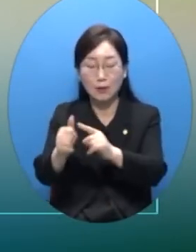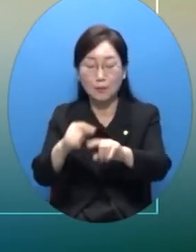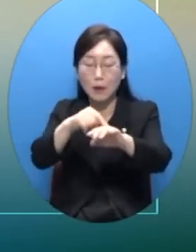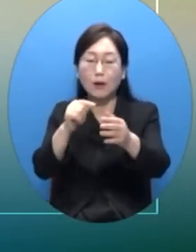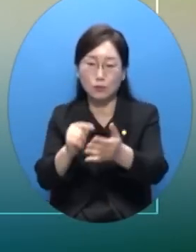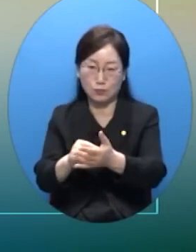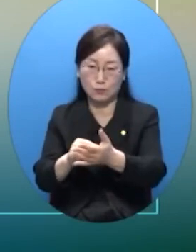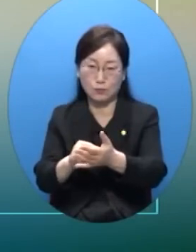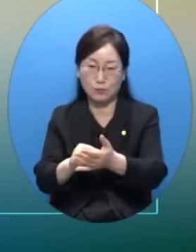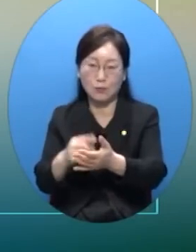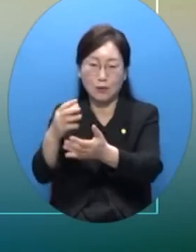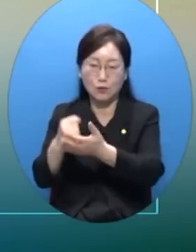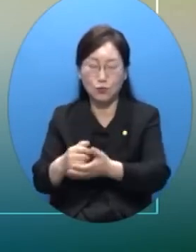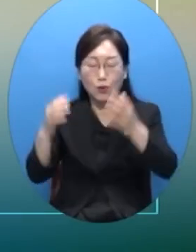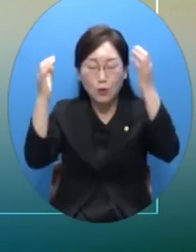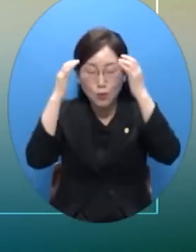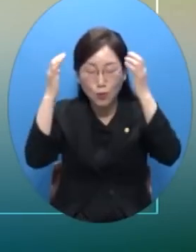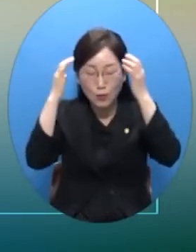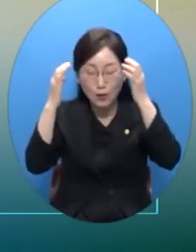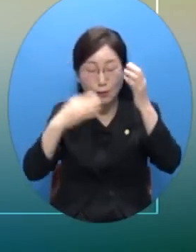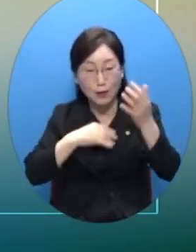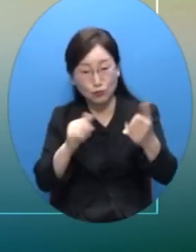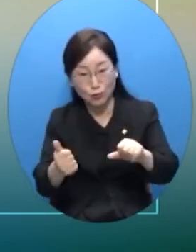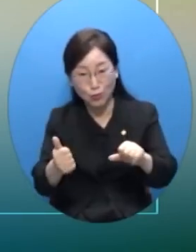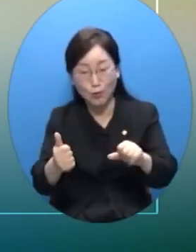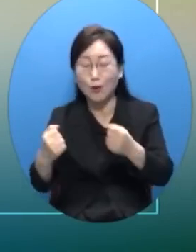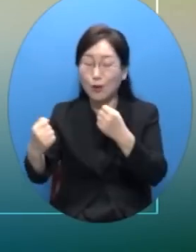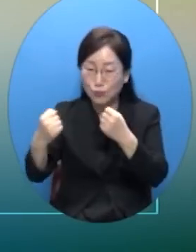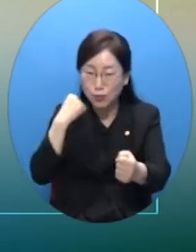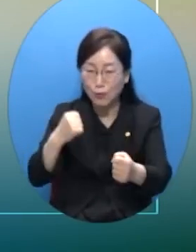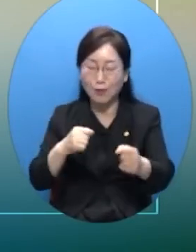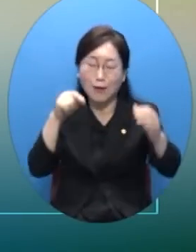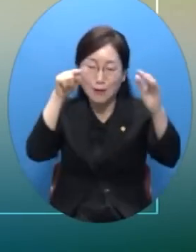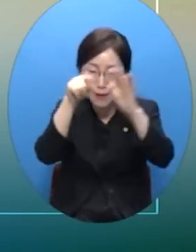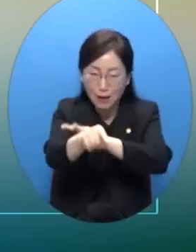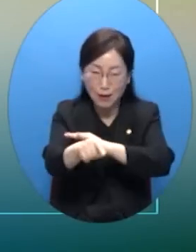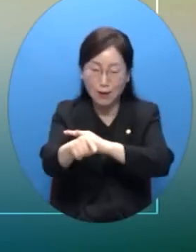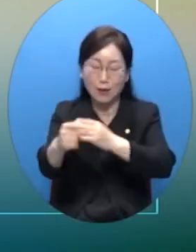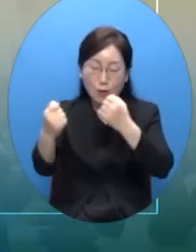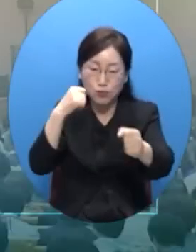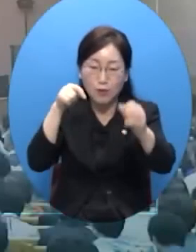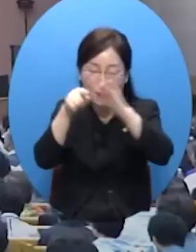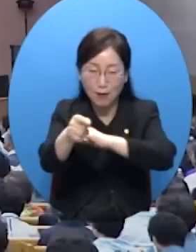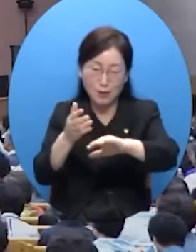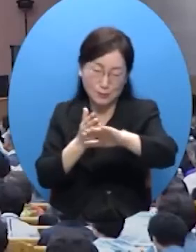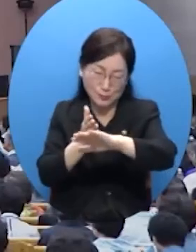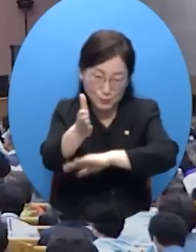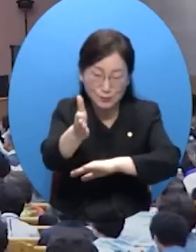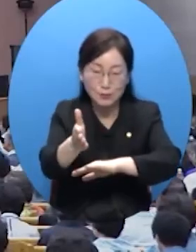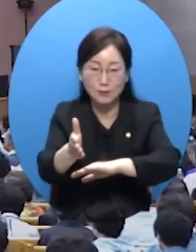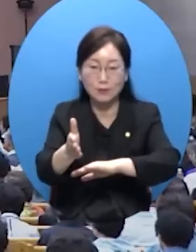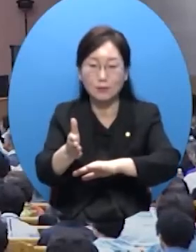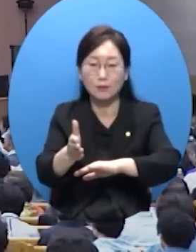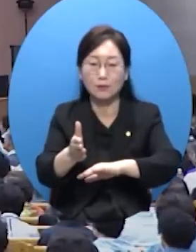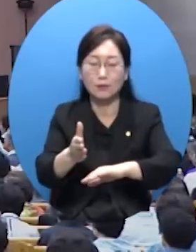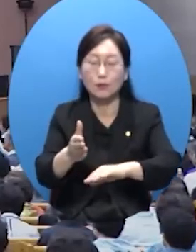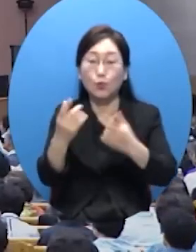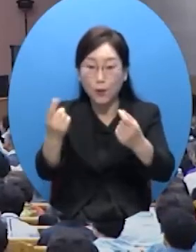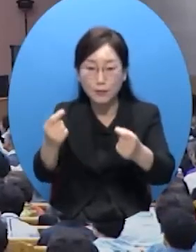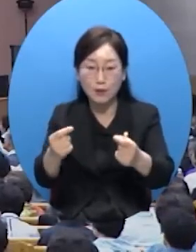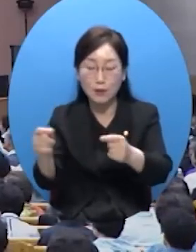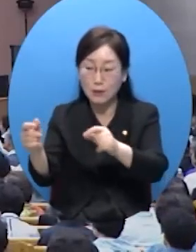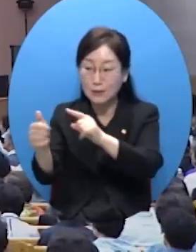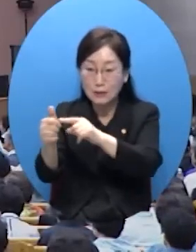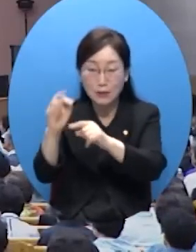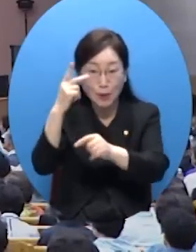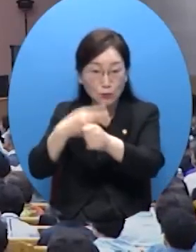가지고 고난과 죽음이 자기를 기다리고 있다고 할지라도 자기가 가야 할 길을 달려갔던 권지상 선교사는 하나님의